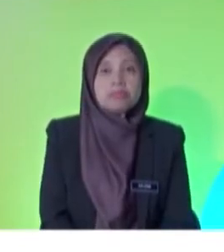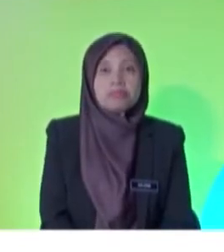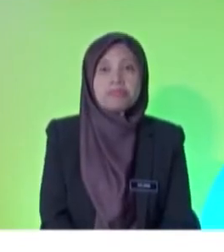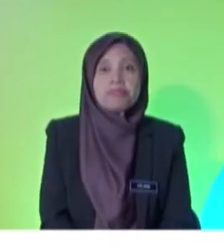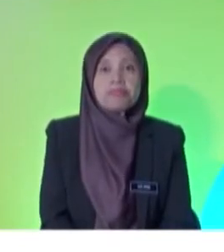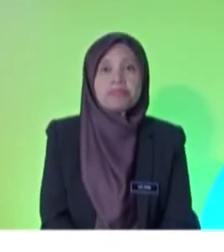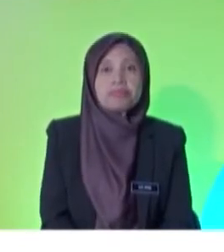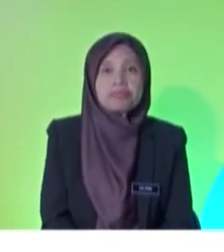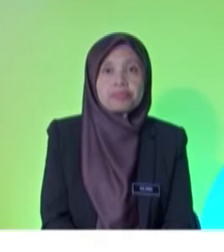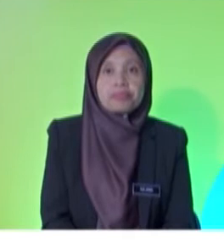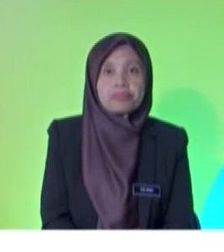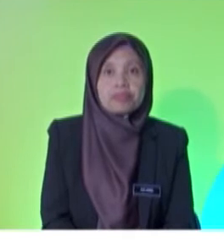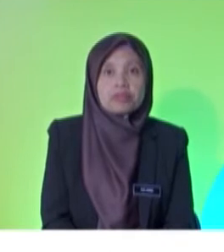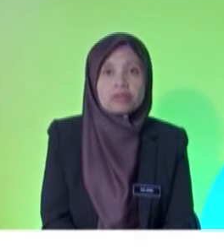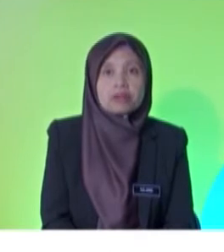hai hai